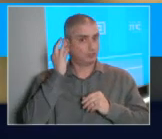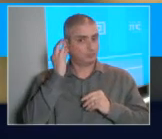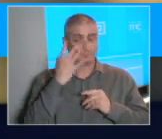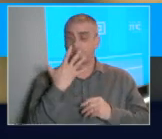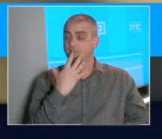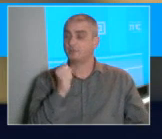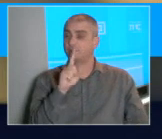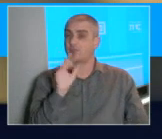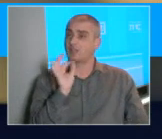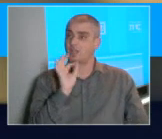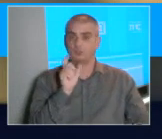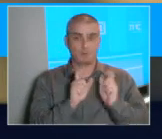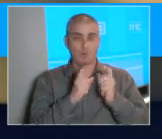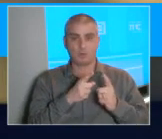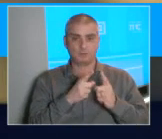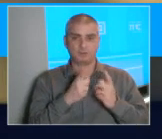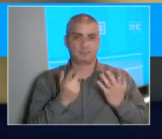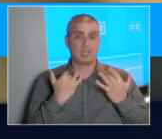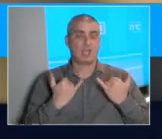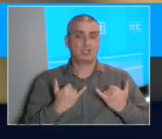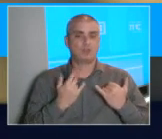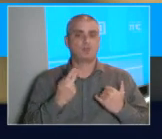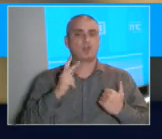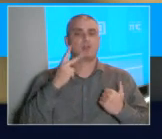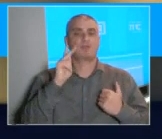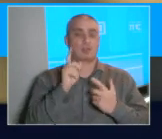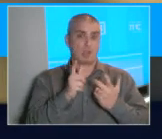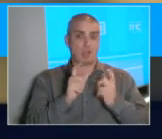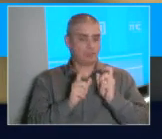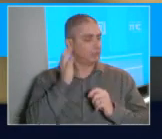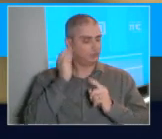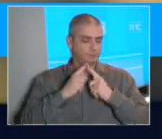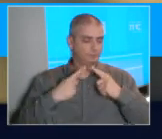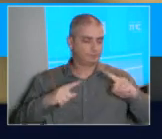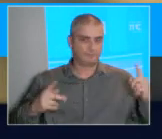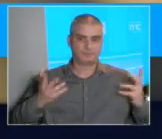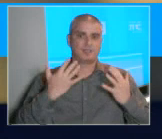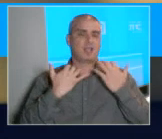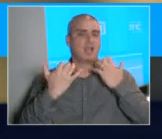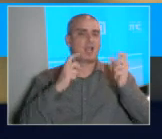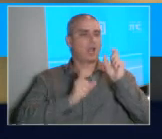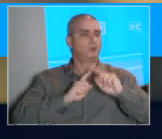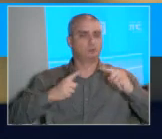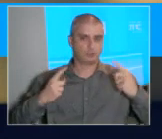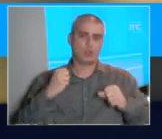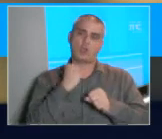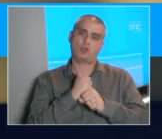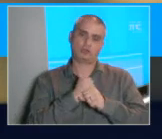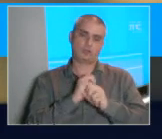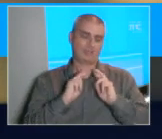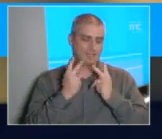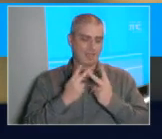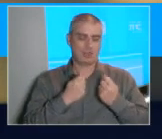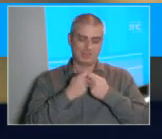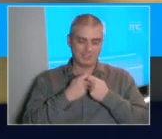שמהוות 51% מהאוכלוסייה, ושהיום יותר ויותר נשים מקהלים שונים, ממגוון אוכלוסיות, מנהלות,